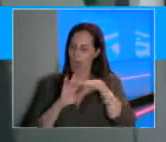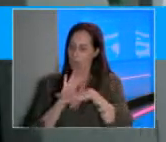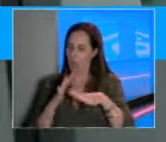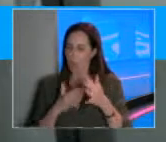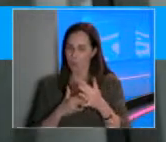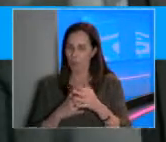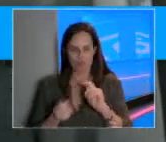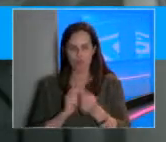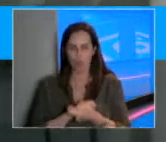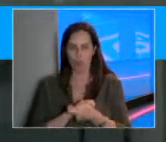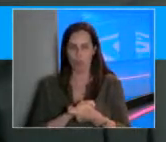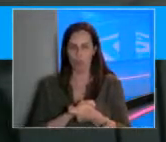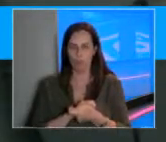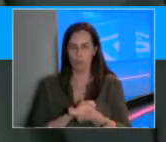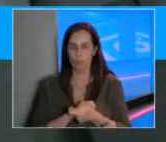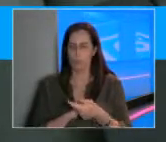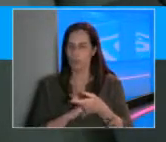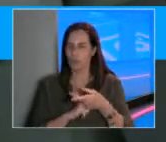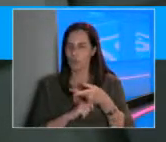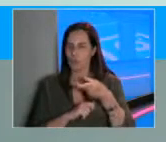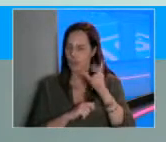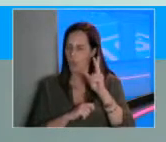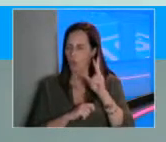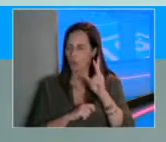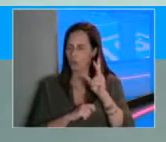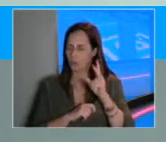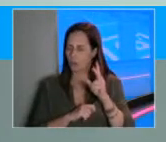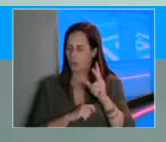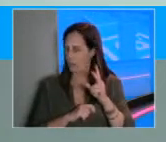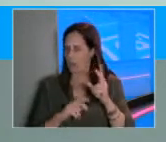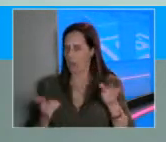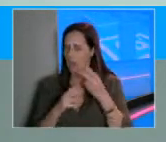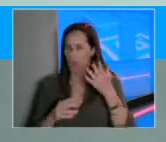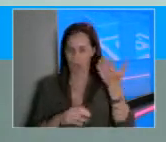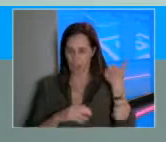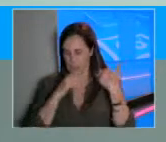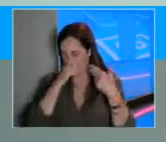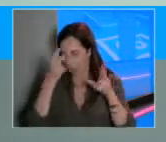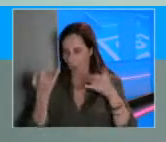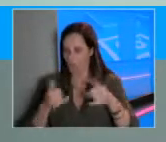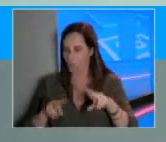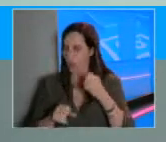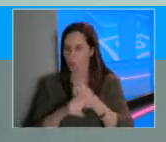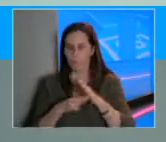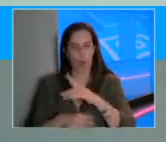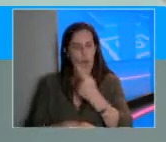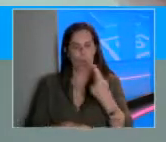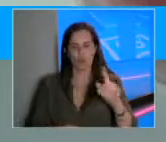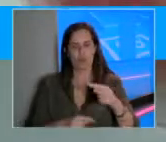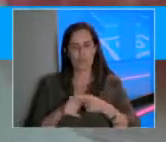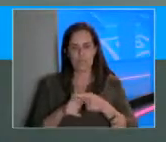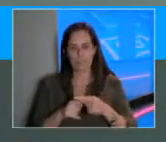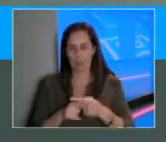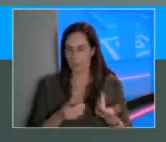לבדיקה השתנו והפכו להיות הרבה יותר פרמיסיביות ממה שהם היו. כי היום אפשר לבדוק כל אדם שהוא